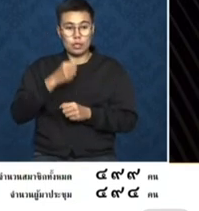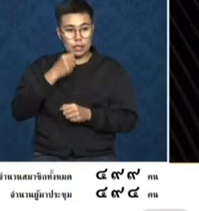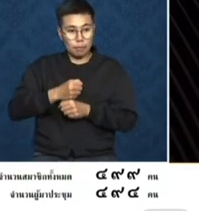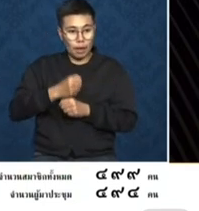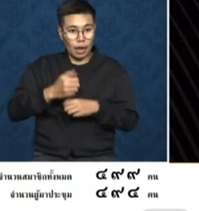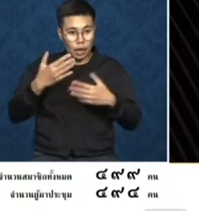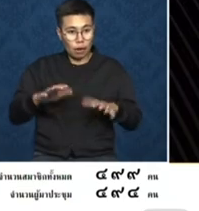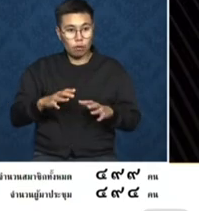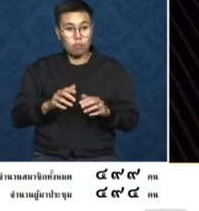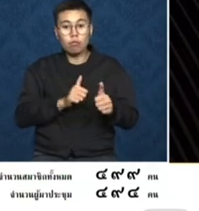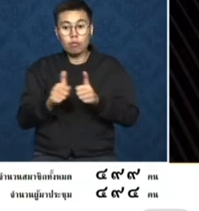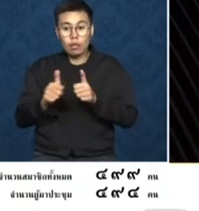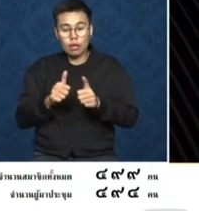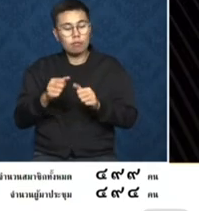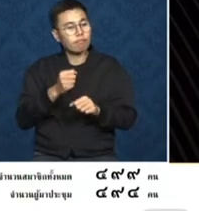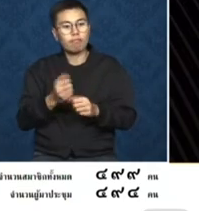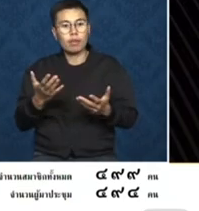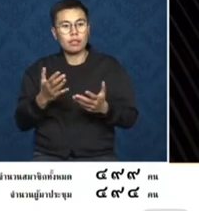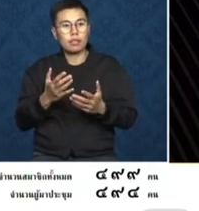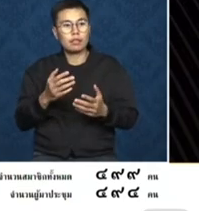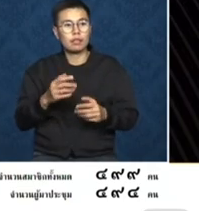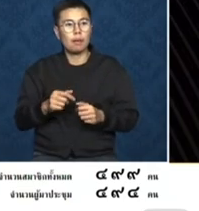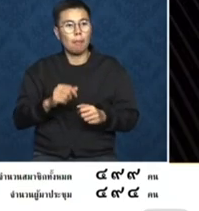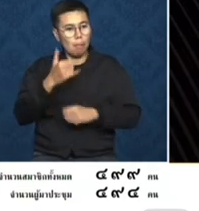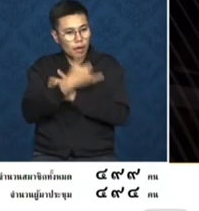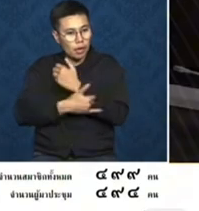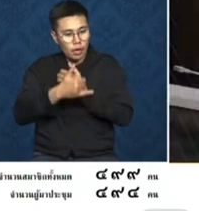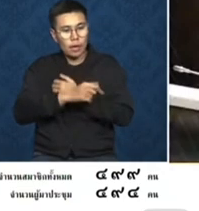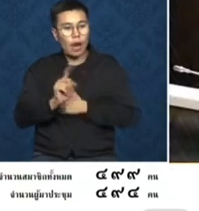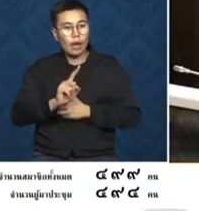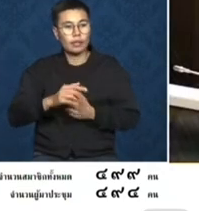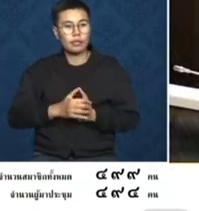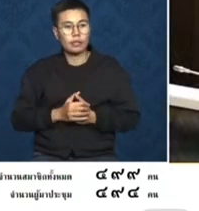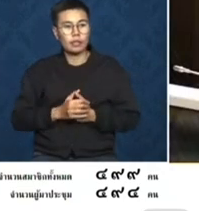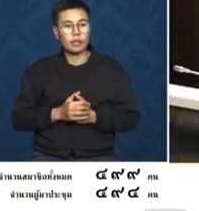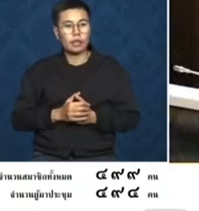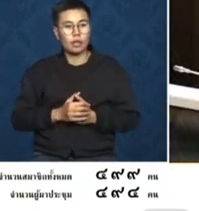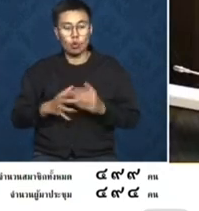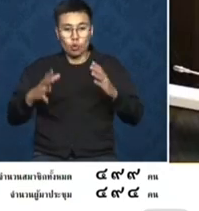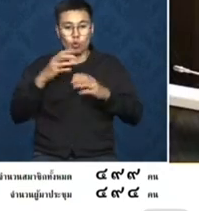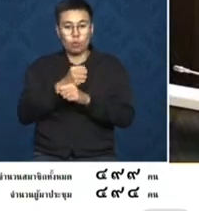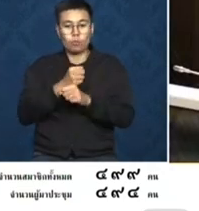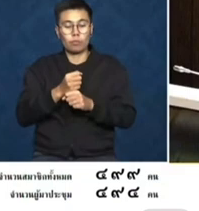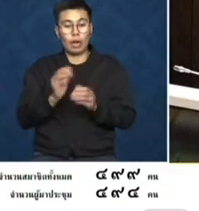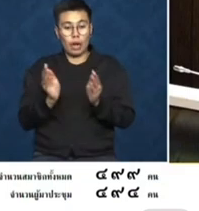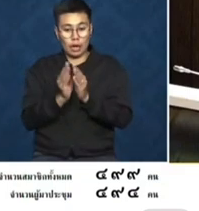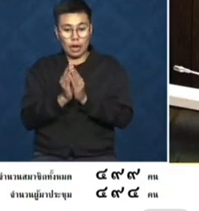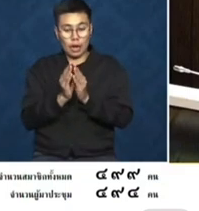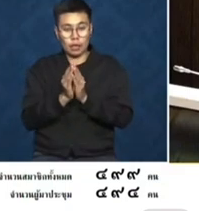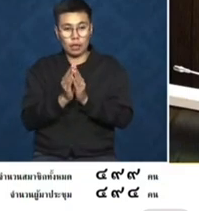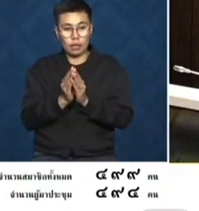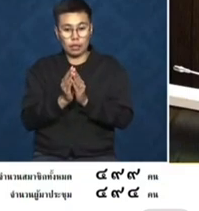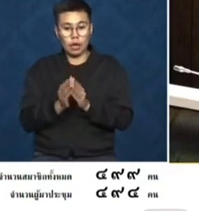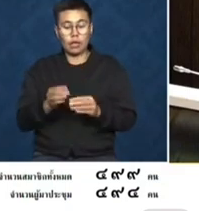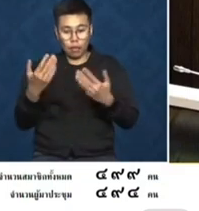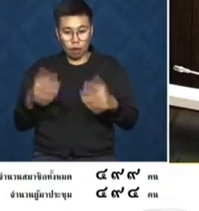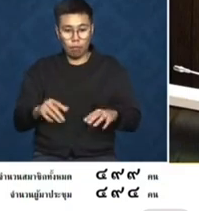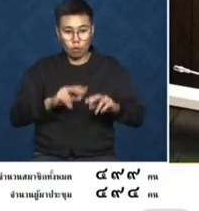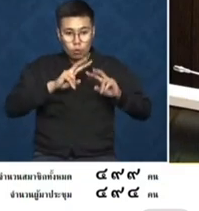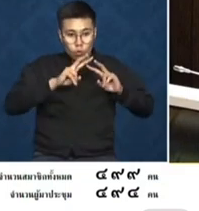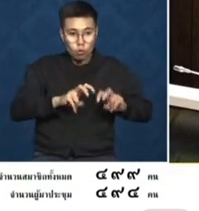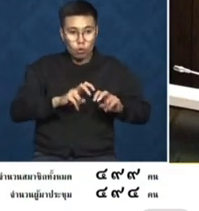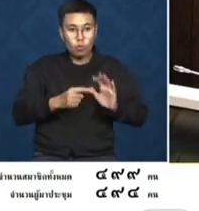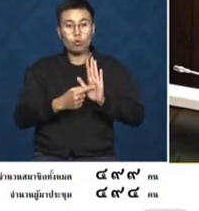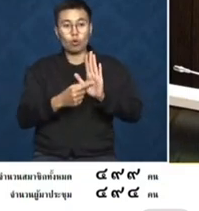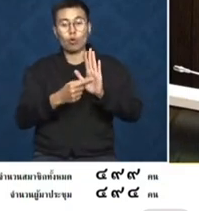จะแ่งกบใครที่ไหนได้และเมเอาผลคะแนนของศเรีนแต่ลประเพศมาวิเคราะ์อย่างกรณีศ